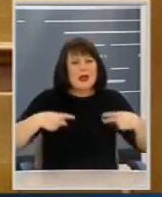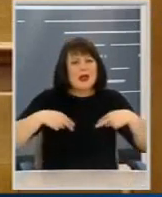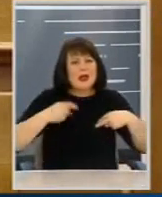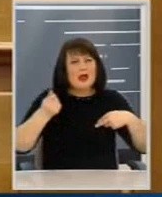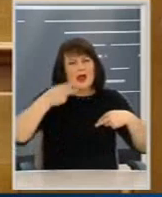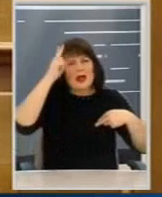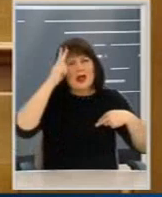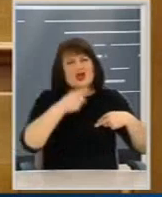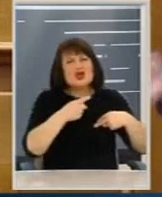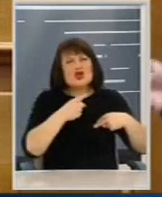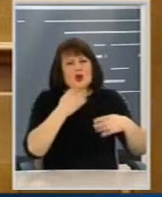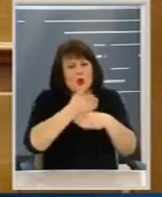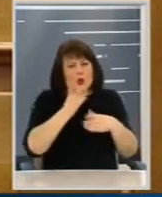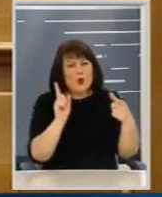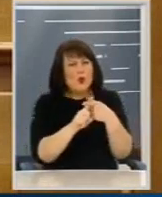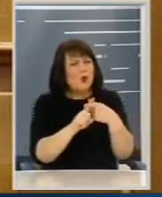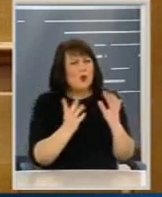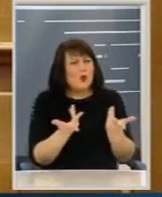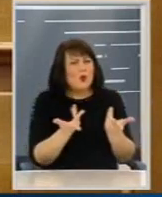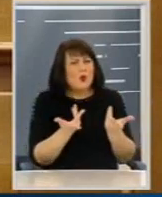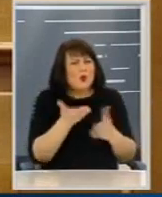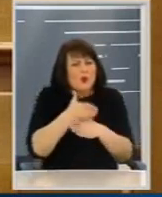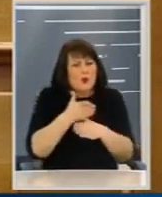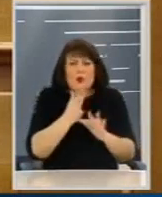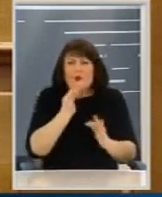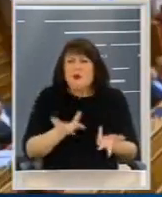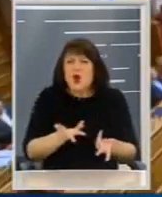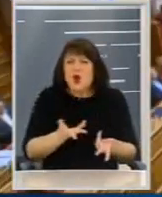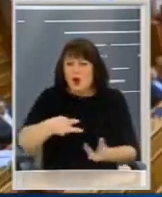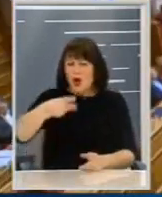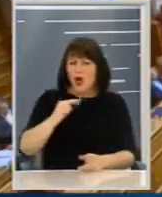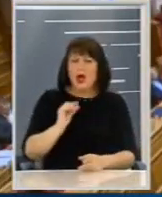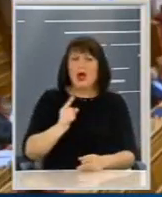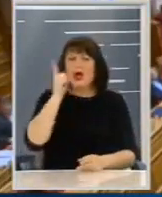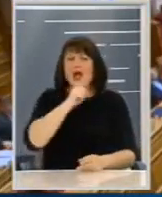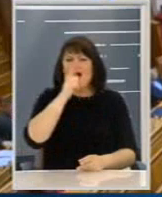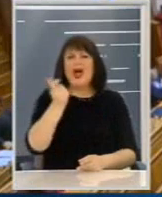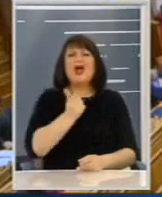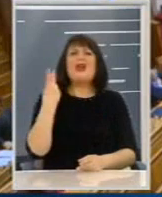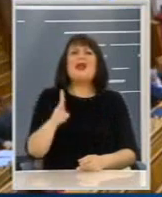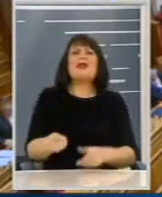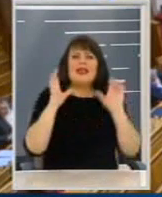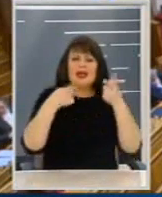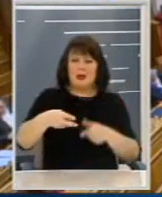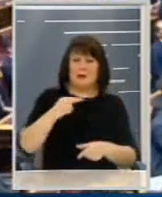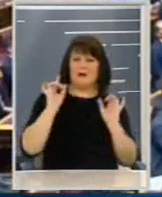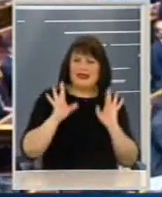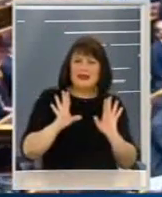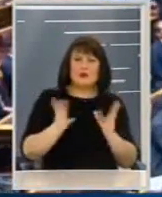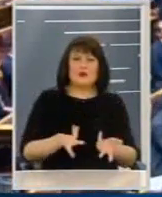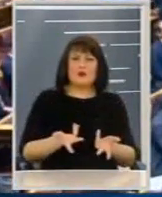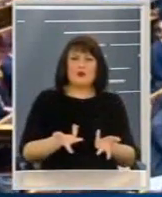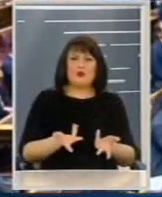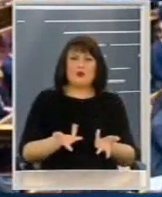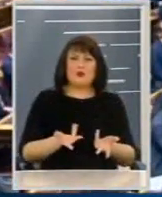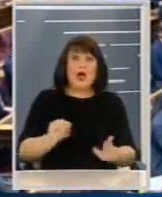Βερολίνο, αλλά και την αδυναμία του να απαντήσει για τα θαλασσοδάνεια του κόμματός του, για την αδυναμία του να φέρει